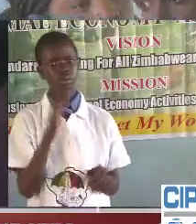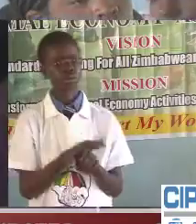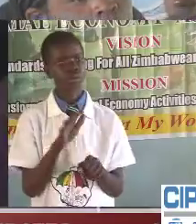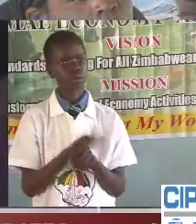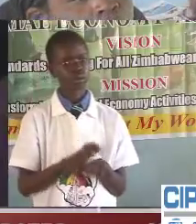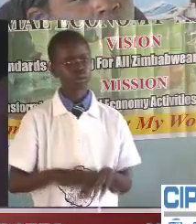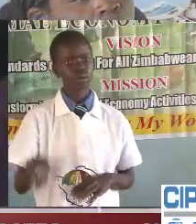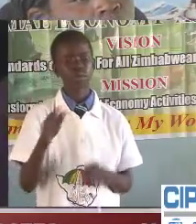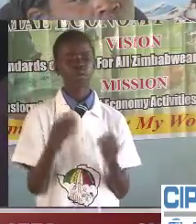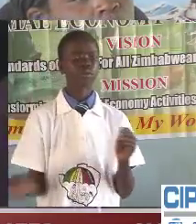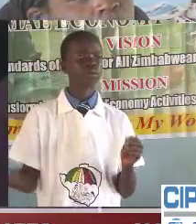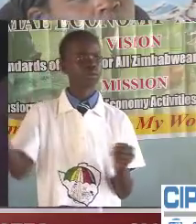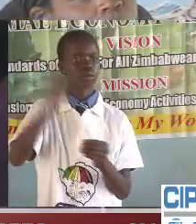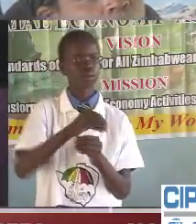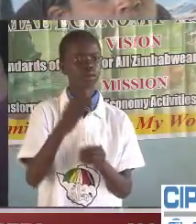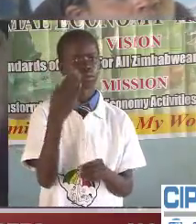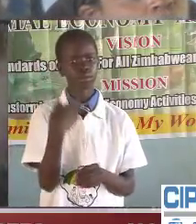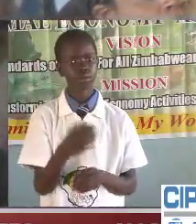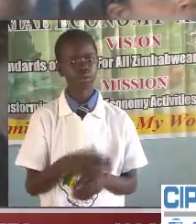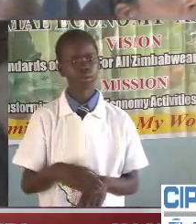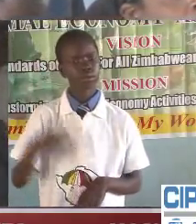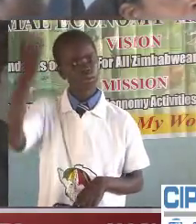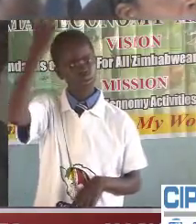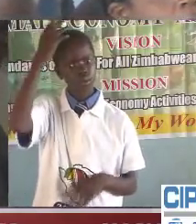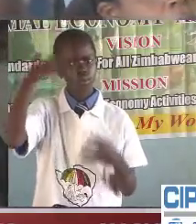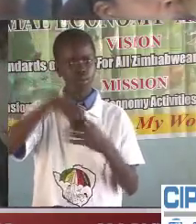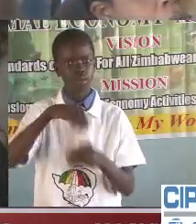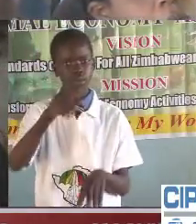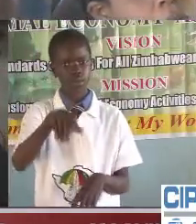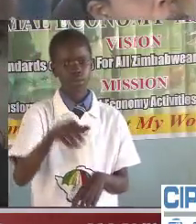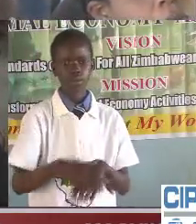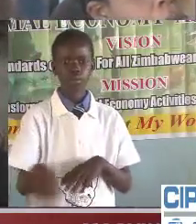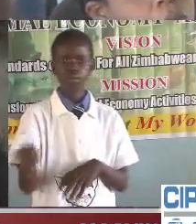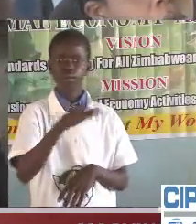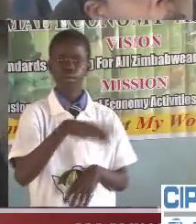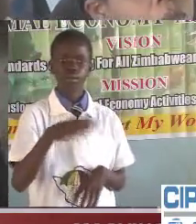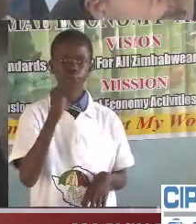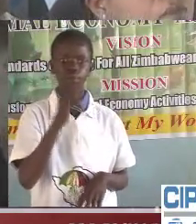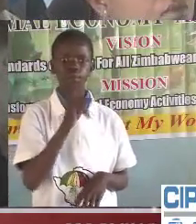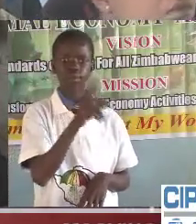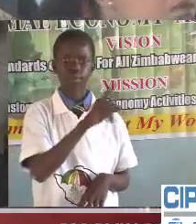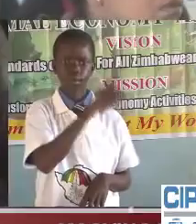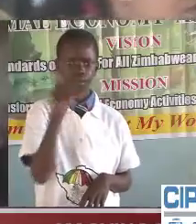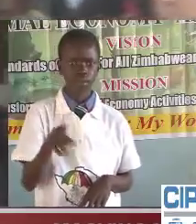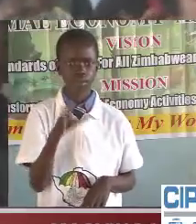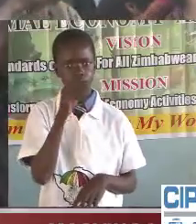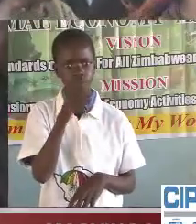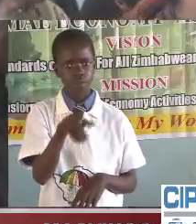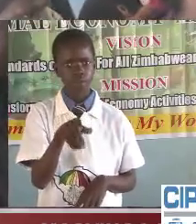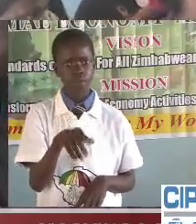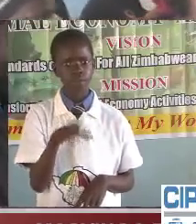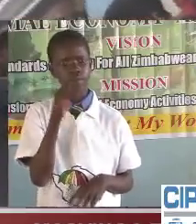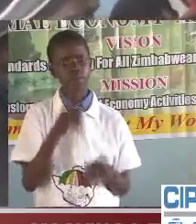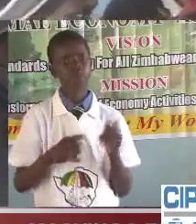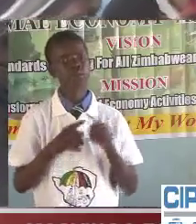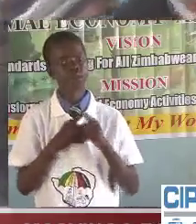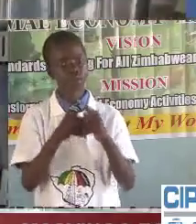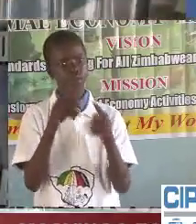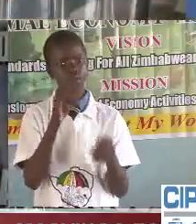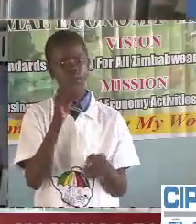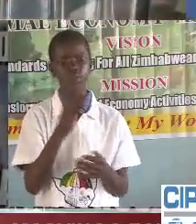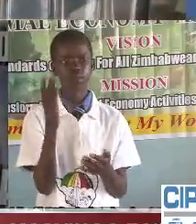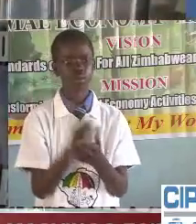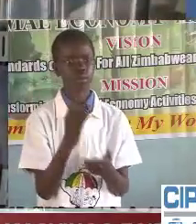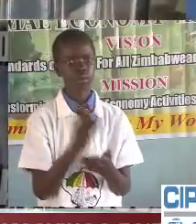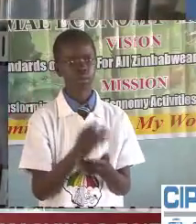haikonai kuwedzera mbambo padehwe reshindi. Saka kana muchinge mabvunzwa mibvunzo, just go straight to the point. Mongoti